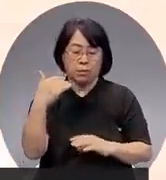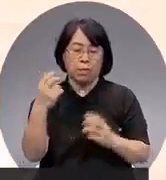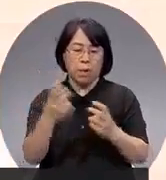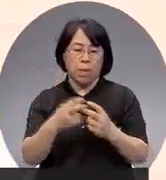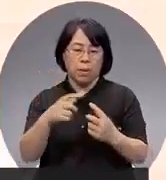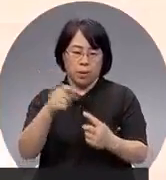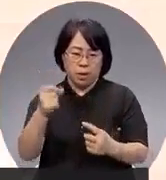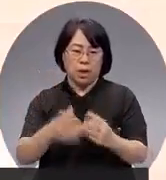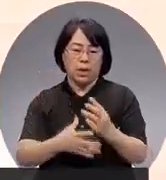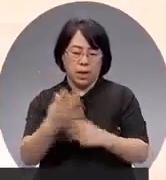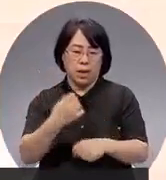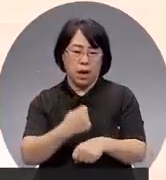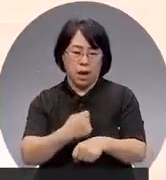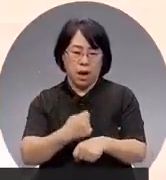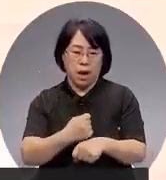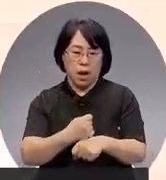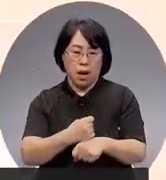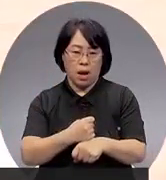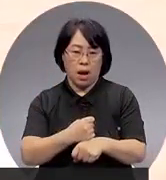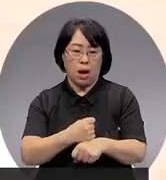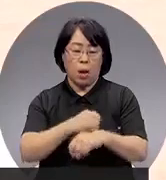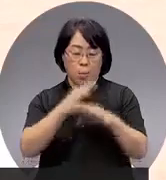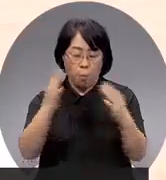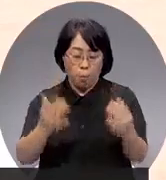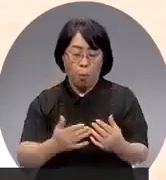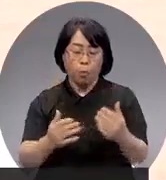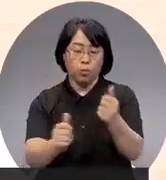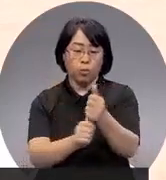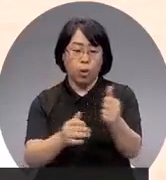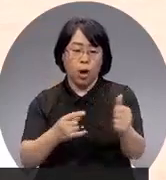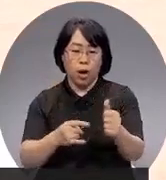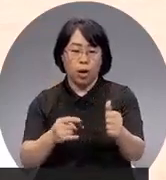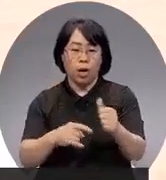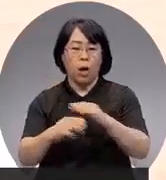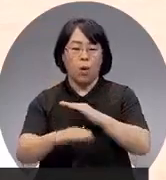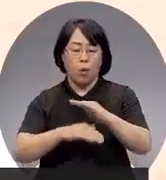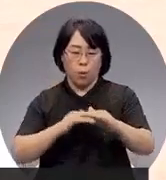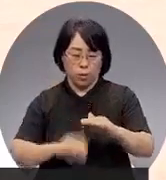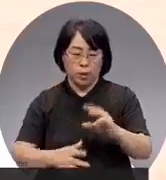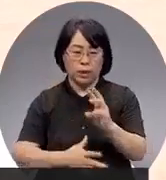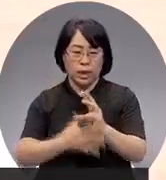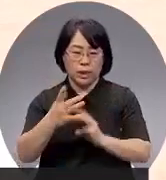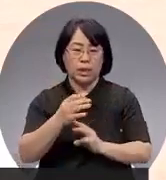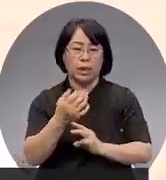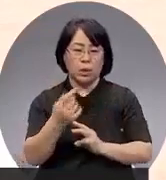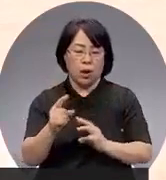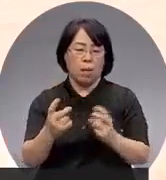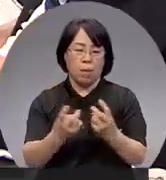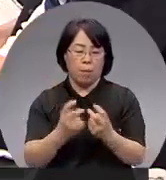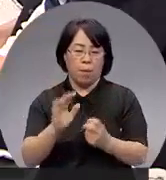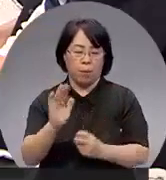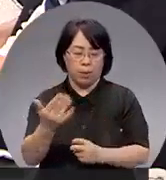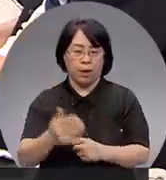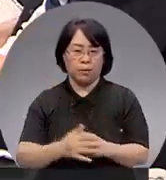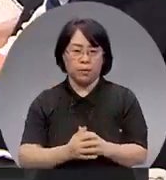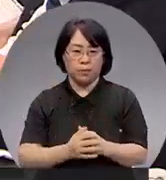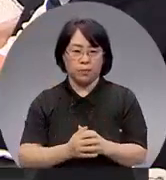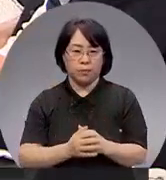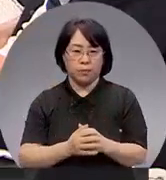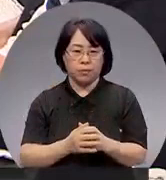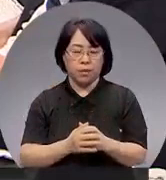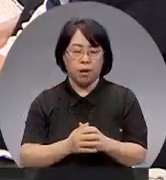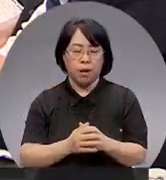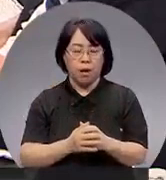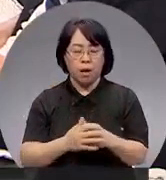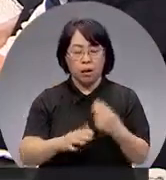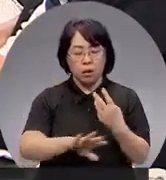것입니다. 이 방법은 모든 후보에게 공정한 단일화 방법이 될 것입니다. 공을